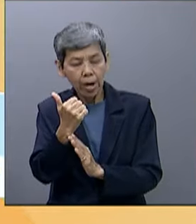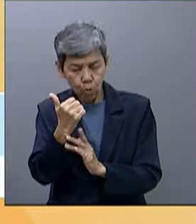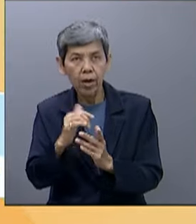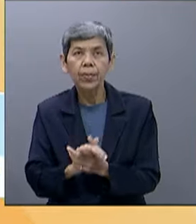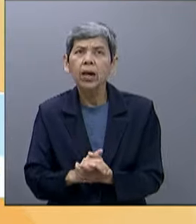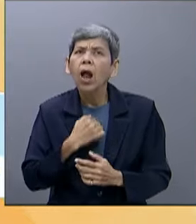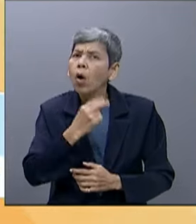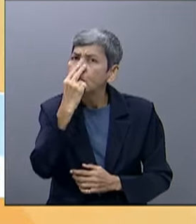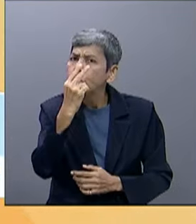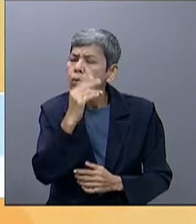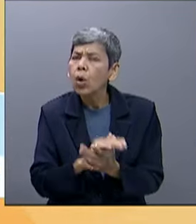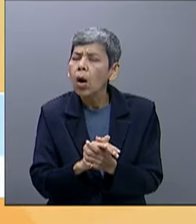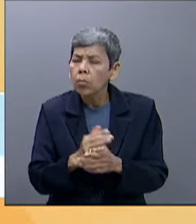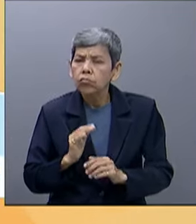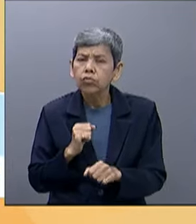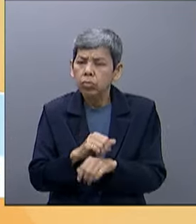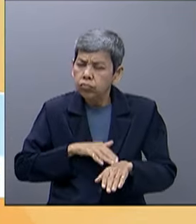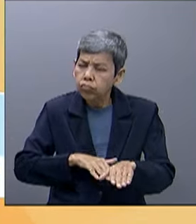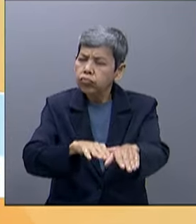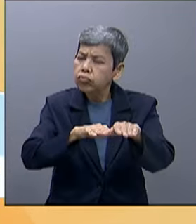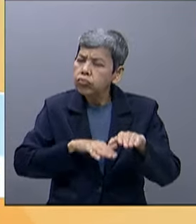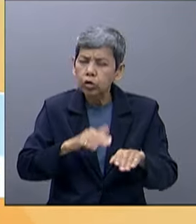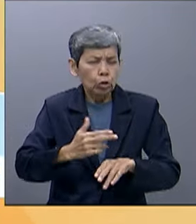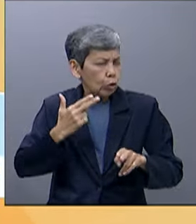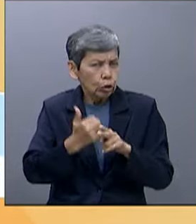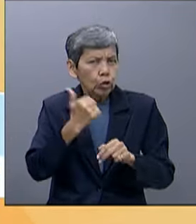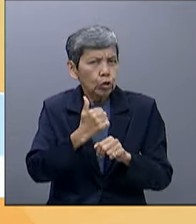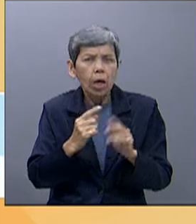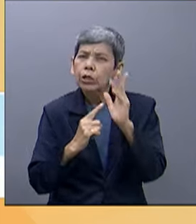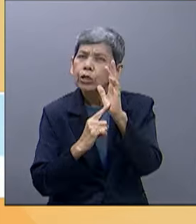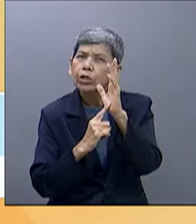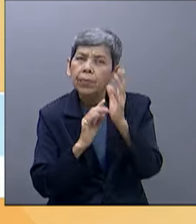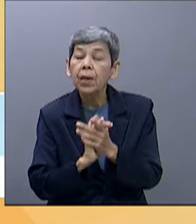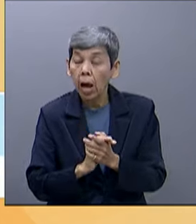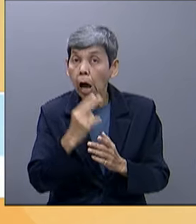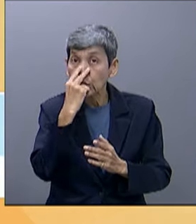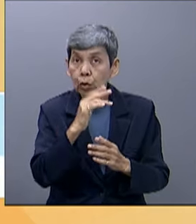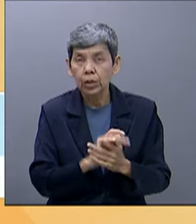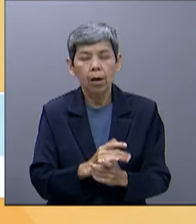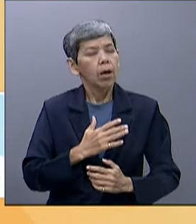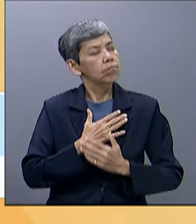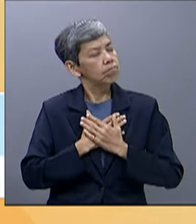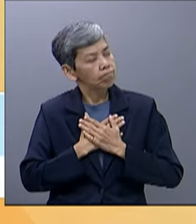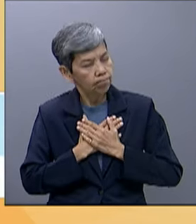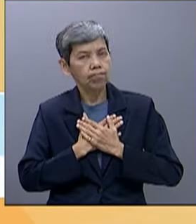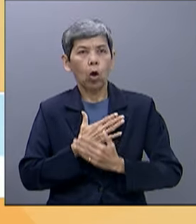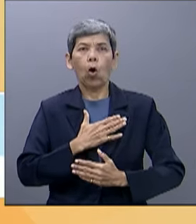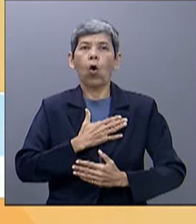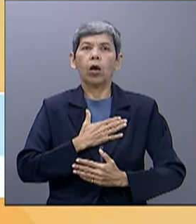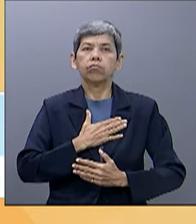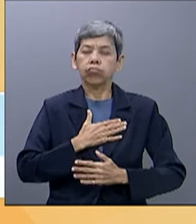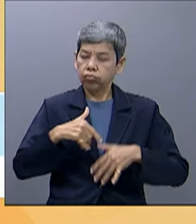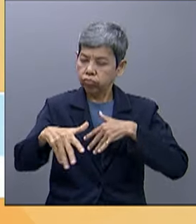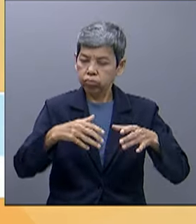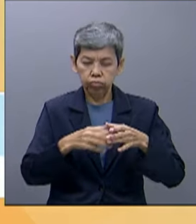ำหรับเสน่ห์ของประเพณีแห่เทียนพรรษาเนี่ยอยู่ที่ตรงไหนครับ เสน่ห์นะคะเพียงคิดว่าเป็นอยู่ที่ความศรัทธาแล้วก็ความเข้มแข็งของชุ